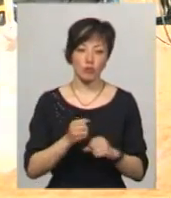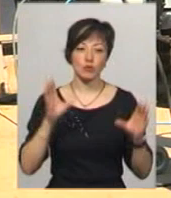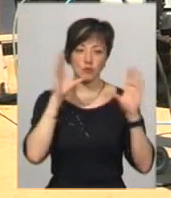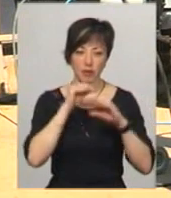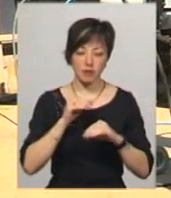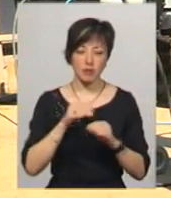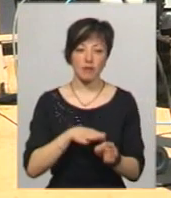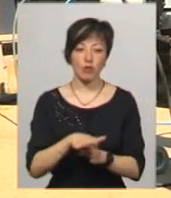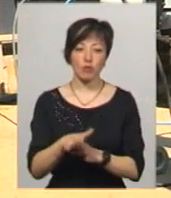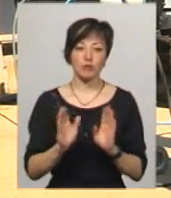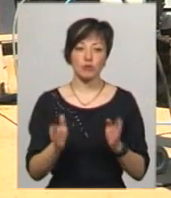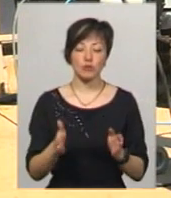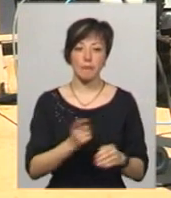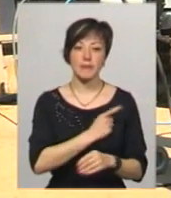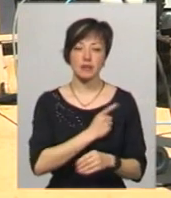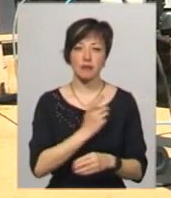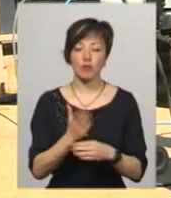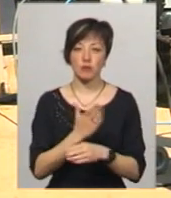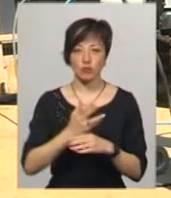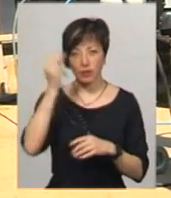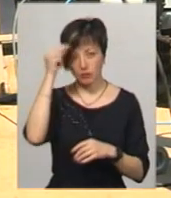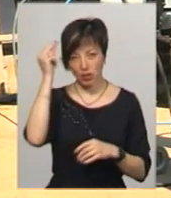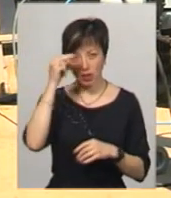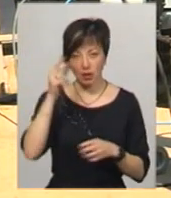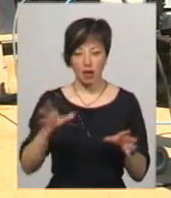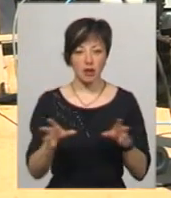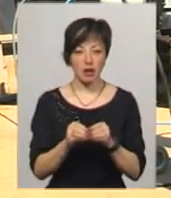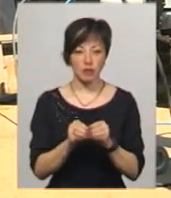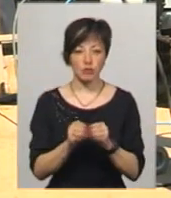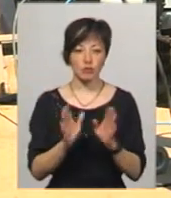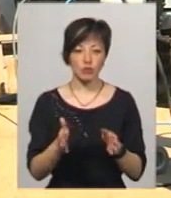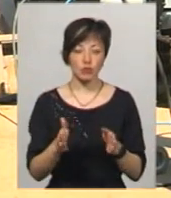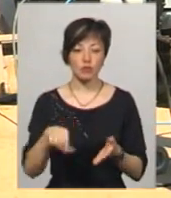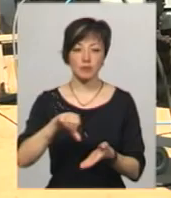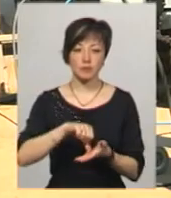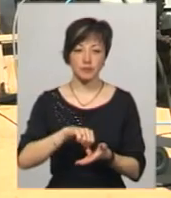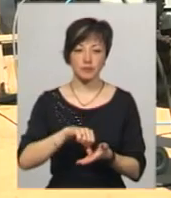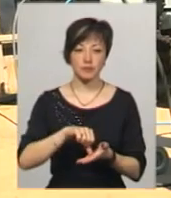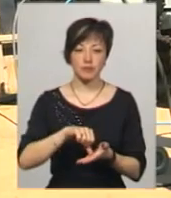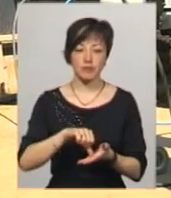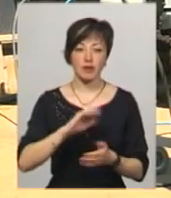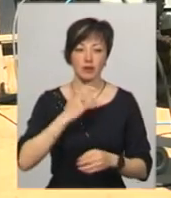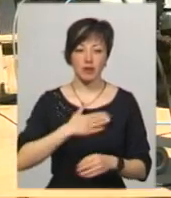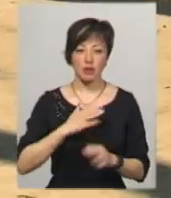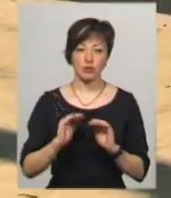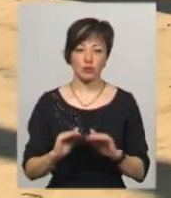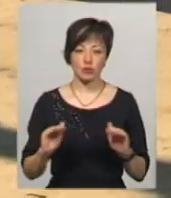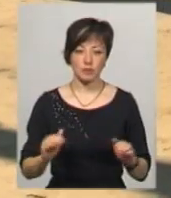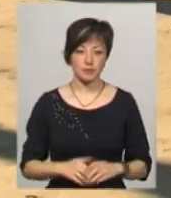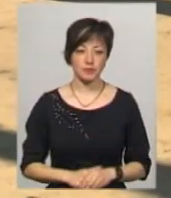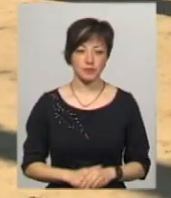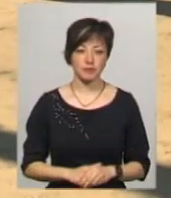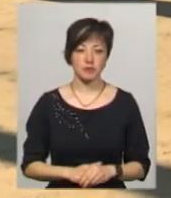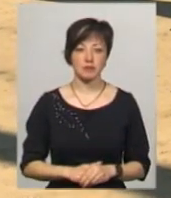справимося. Виконувати будуть її майстри виробничого навчання. Разом будуть приймати участь наші учні. Василь